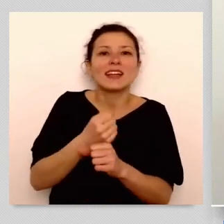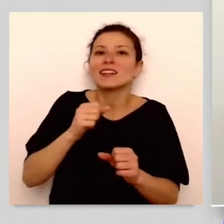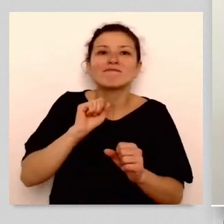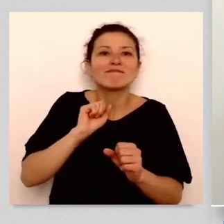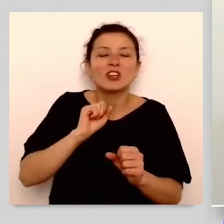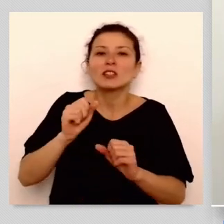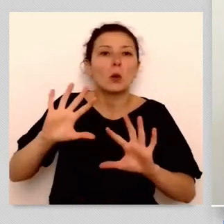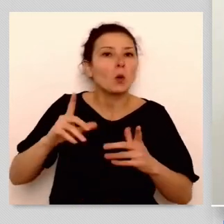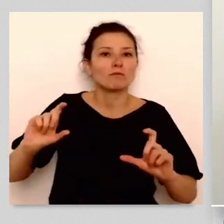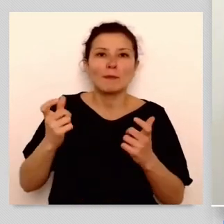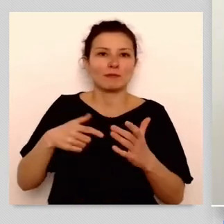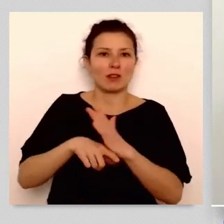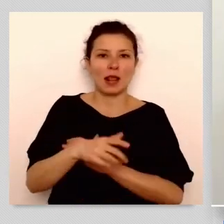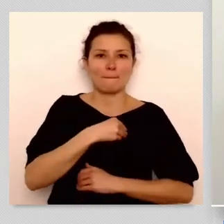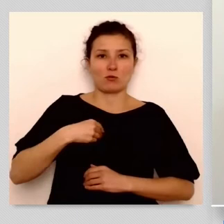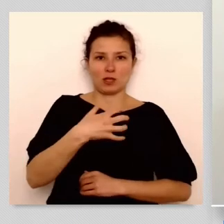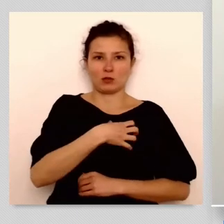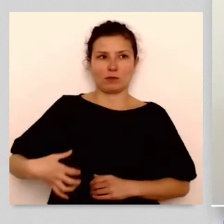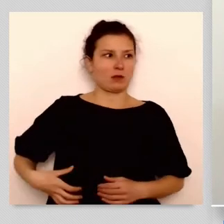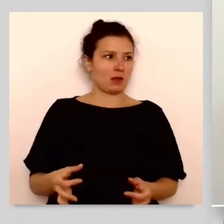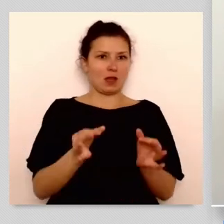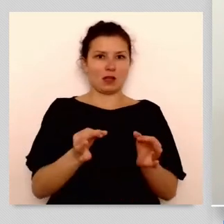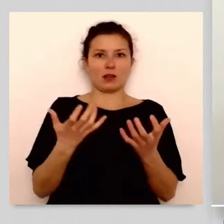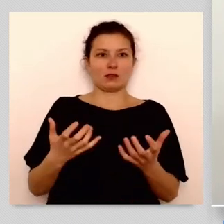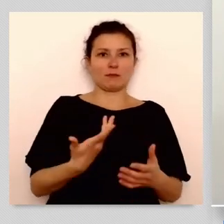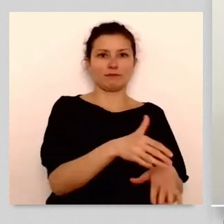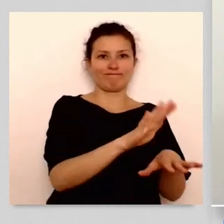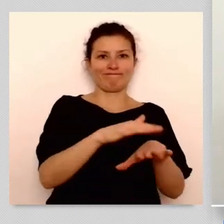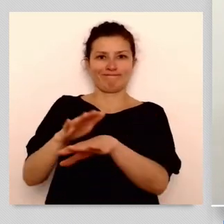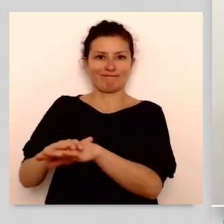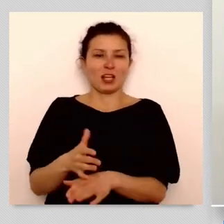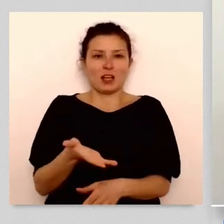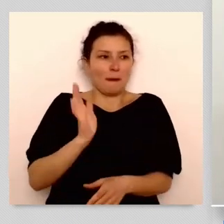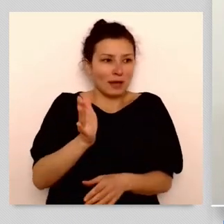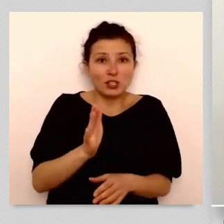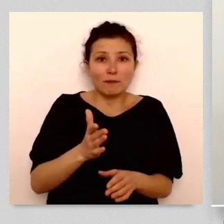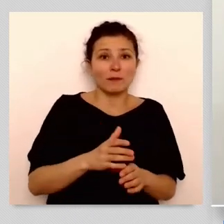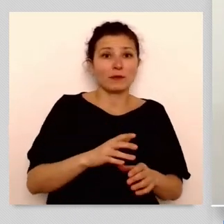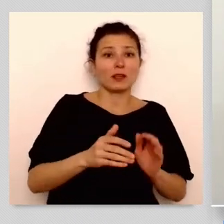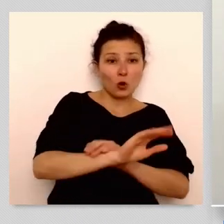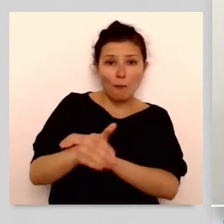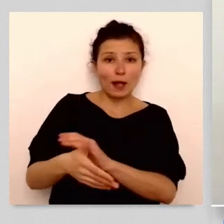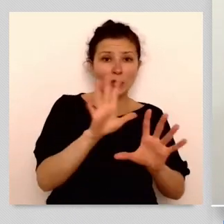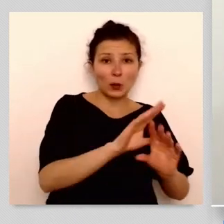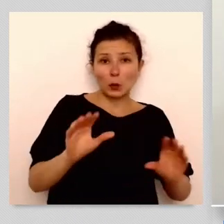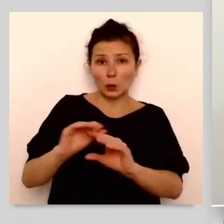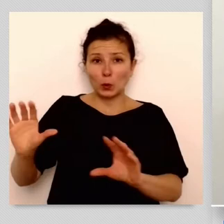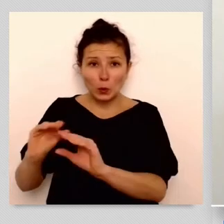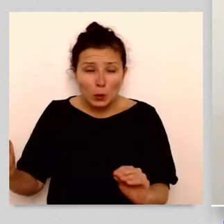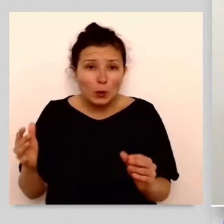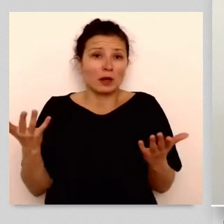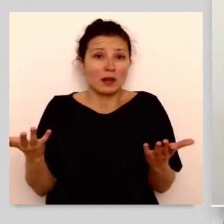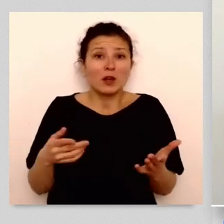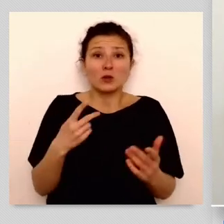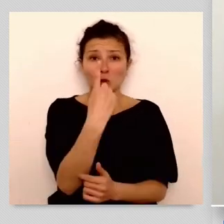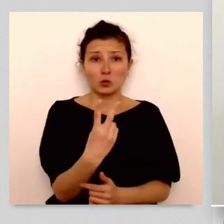chce im się powiedzieć, że będziemy wyłączać kopalnie. To drugie jest prawdziwe i oczywiste, tylko że tak trzeba mówić od